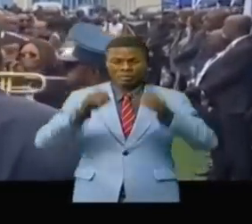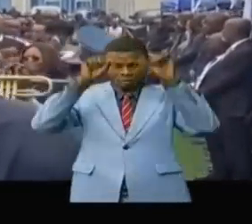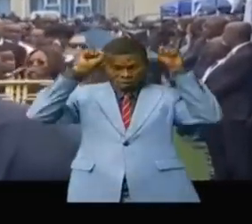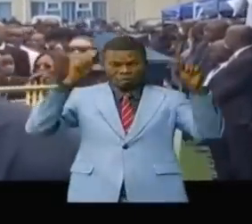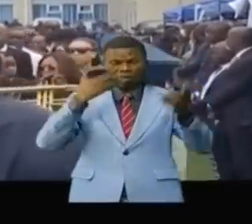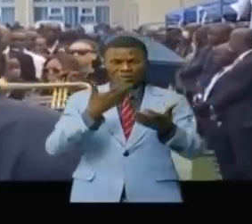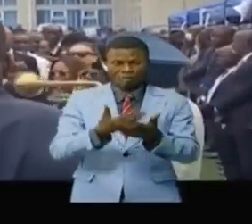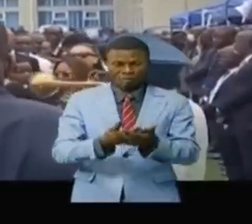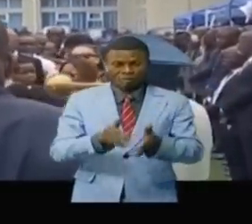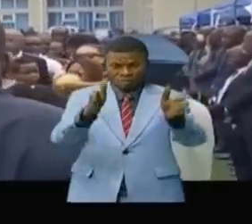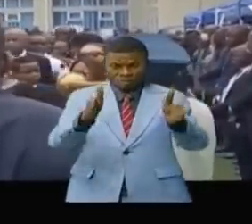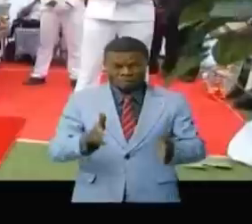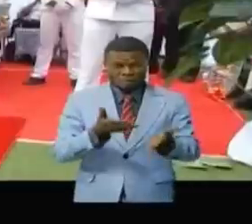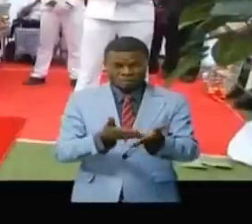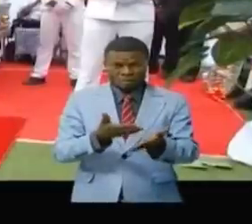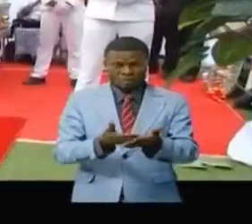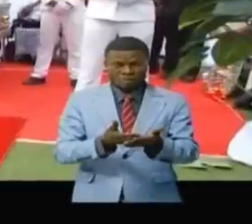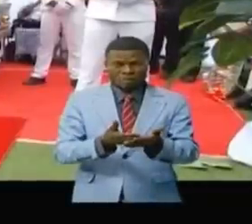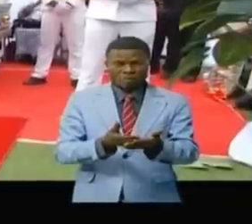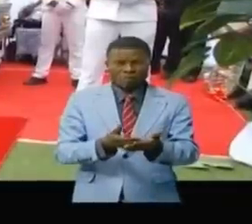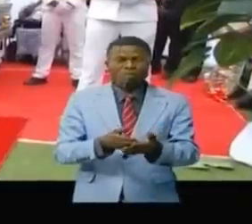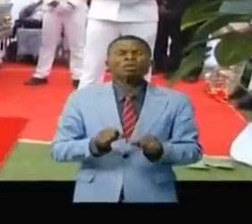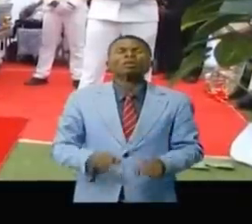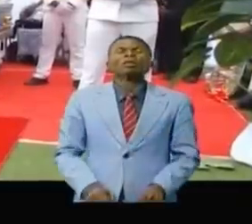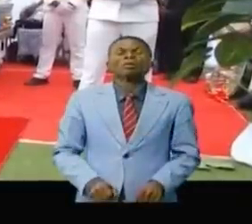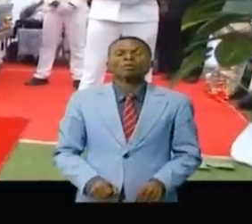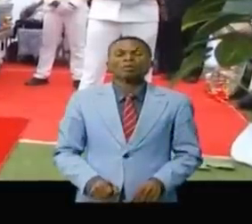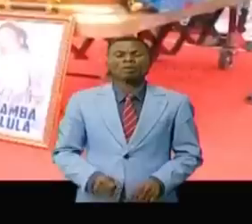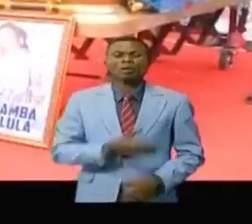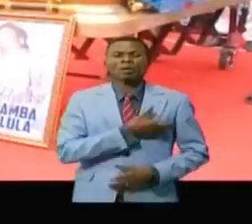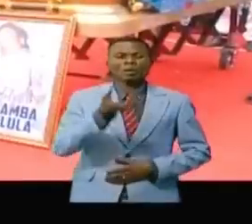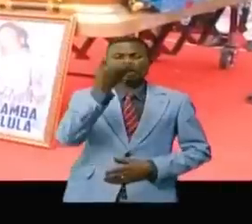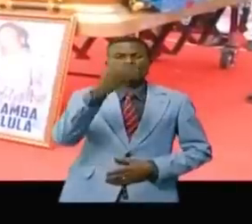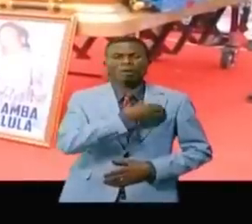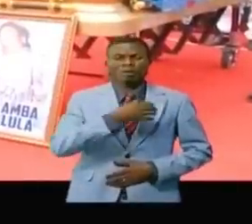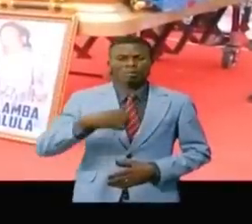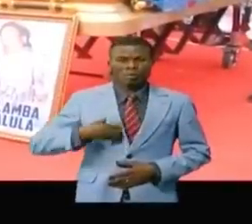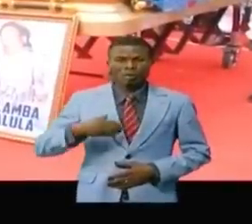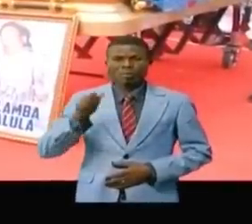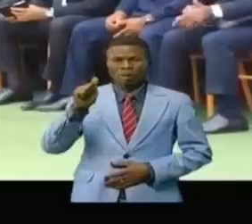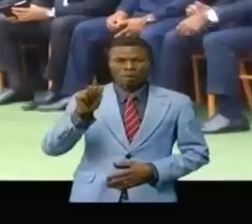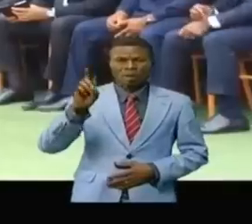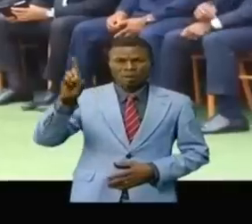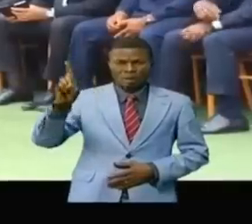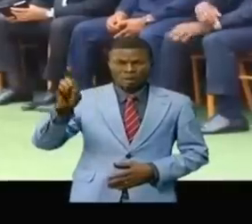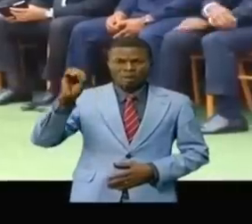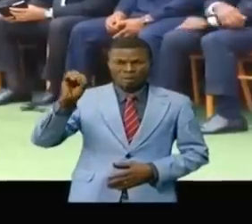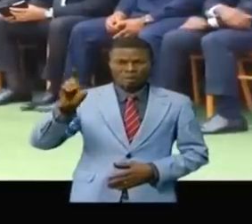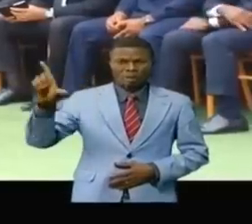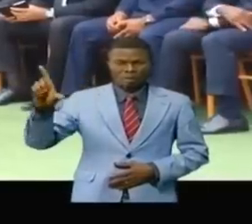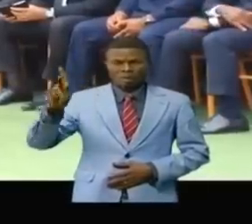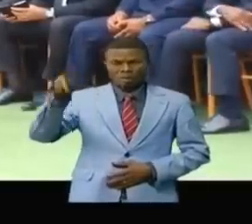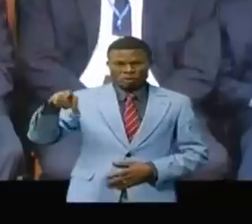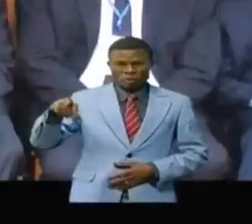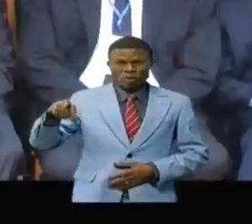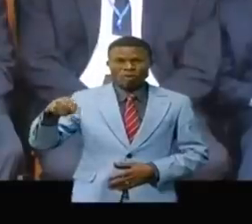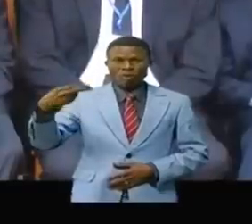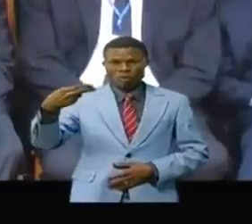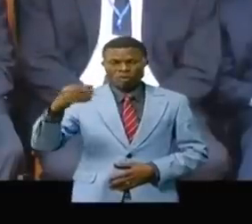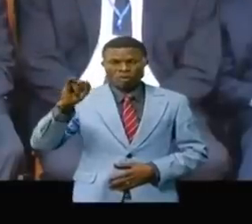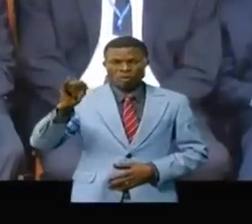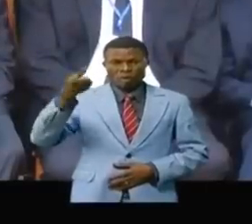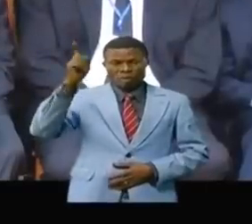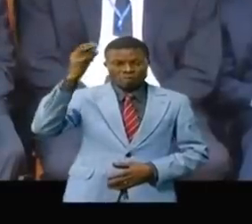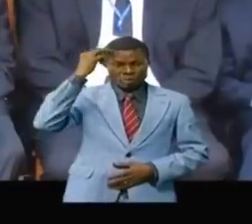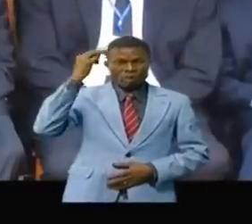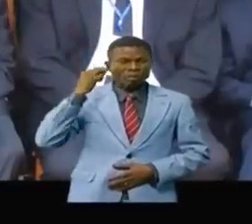Dans ce cercueil reposera éternellement l'âme de maman Adolphine Galula Moulumba, veuve du tout premier